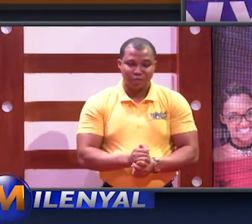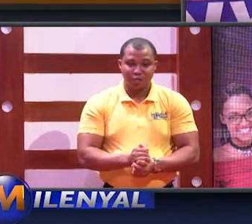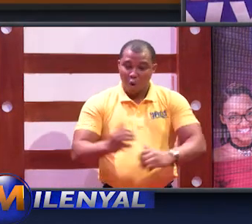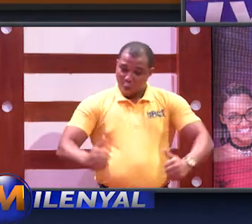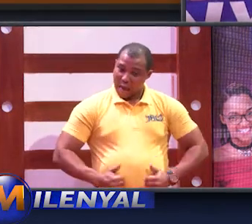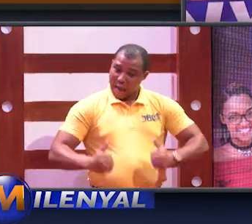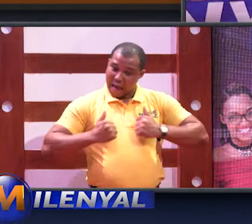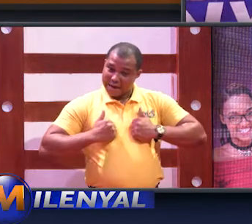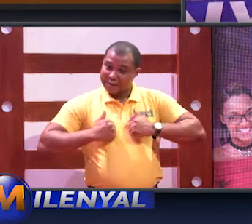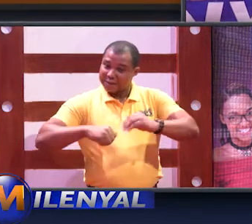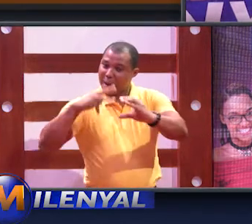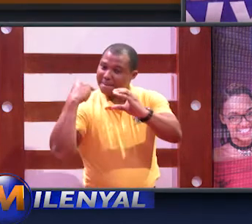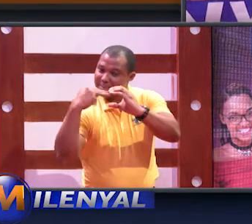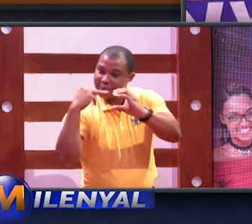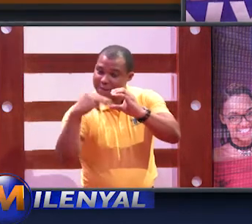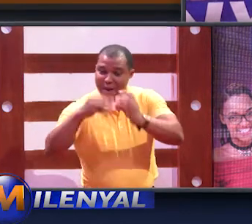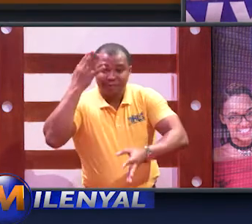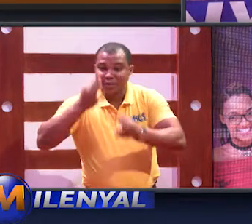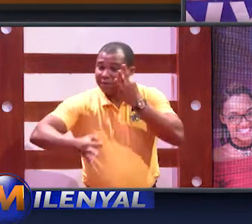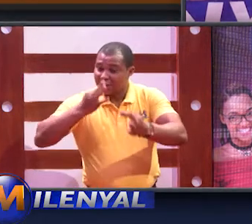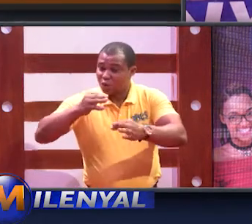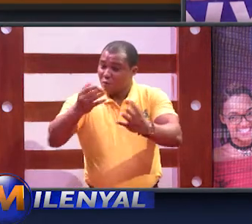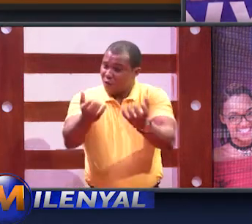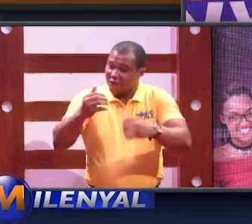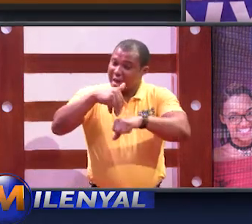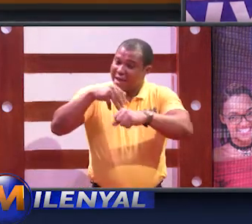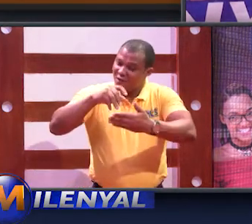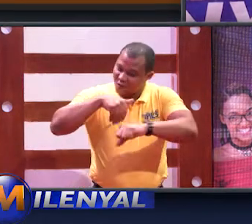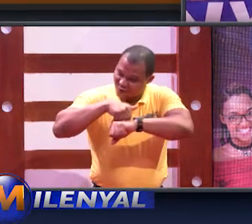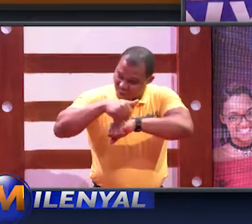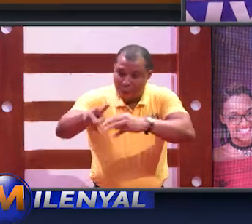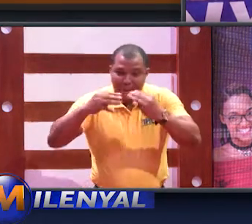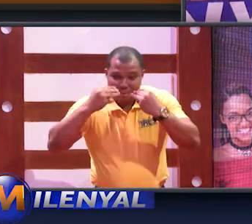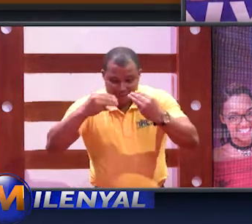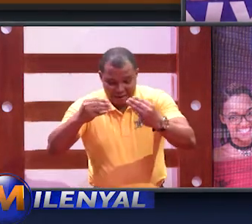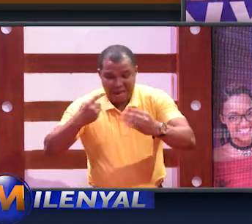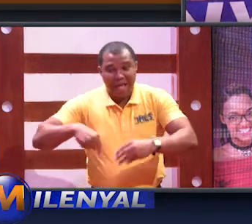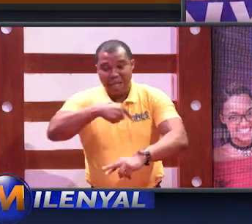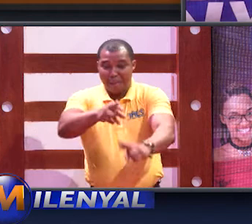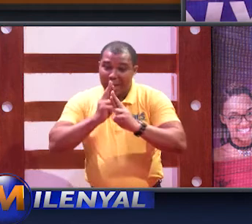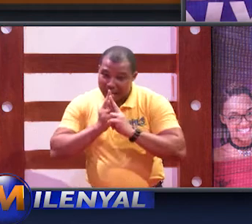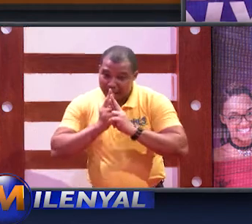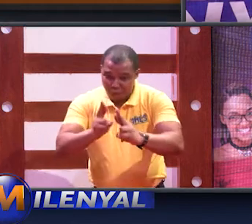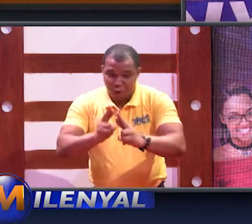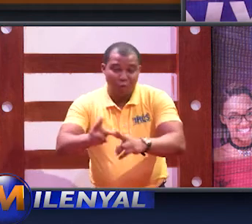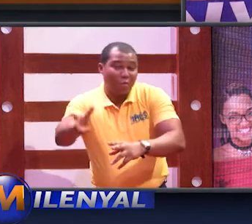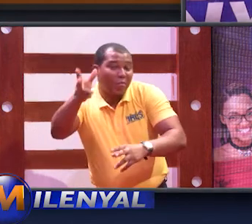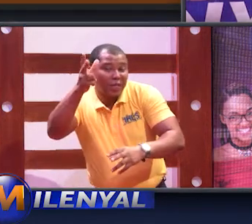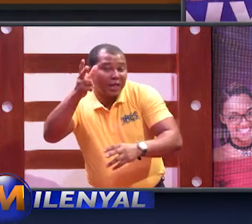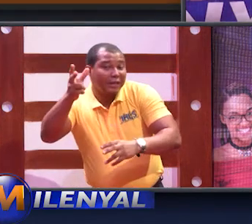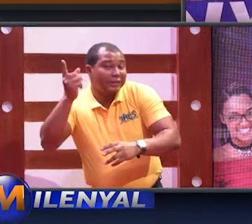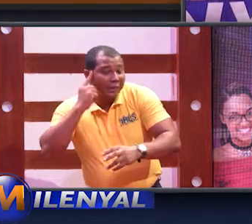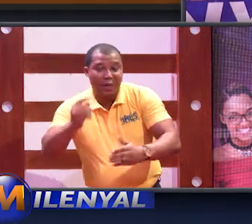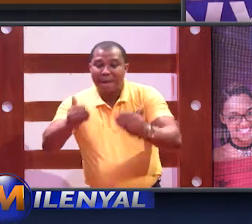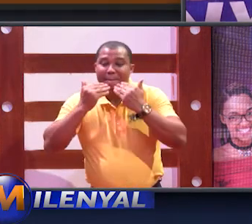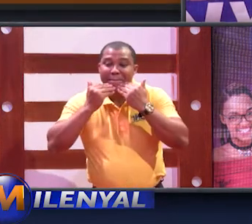adresse email là tout, qu'on y a là. Si vous voulez, écrivez-nous. C'est un plaisir pour nous répondre, pour nous tendre des suggestions.